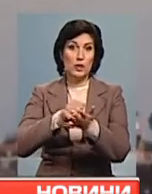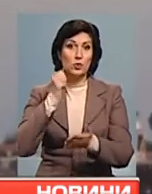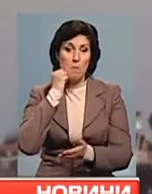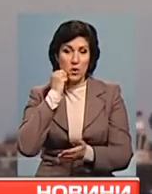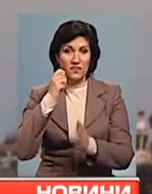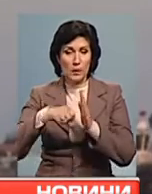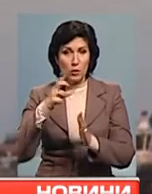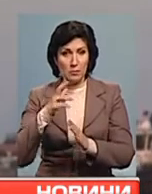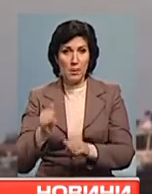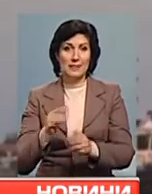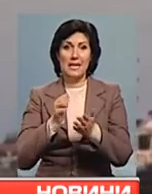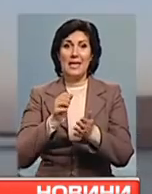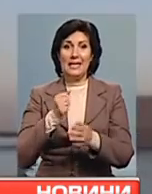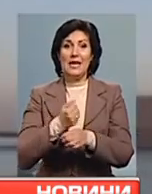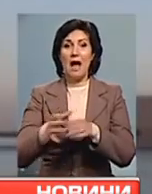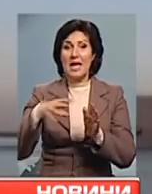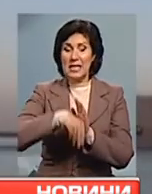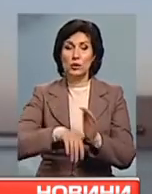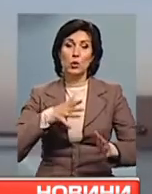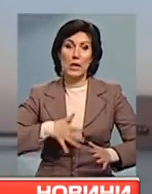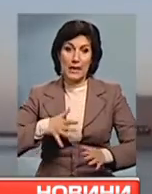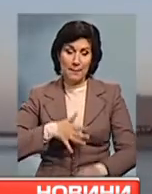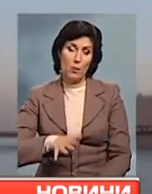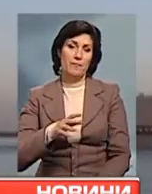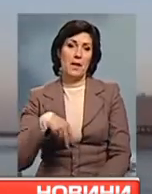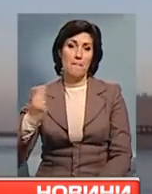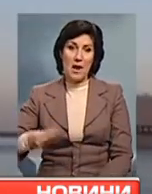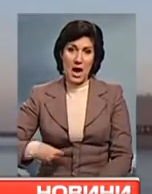Москви на Донбасі та анексію Криму Париж виконання угоди призупинив.